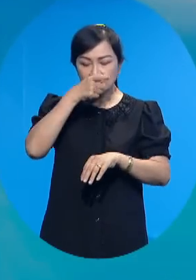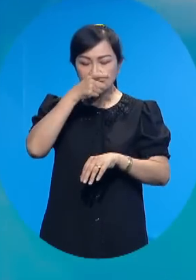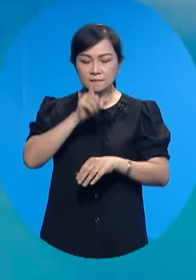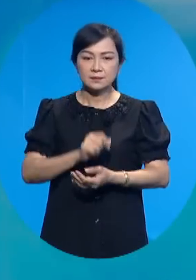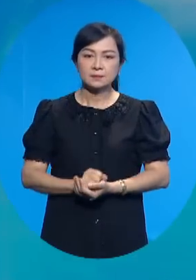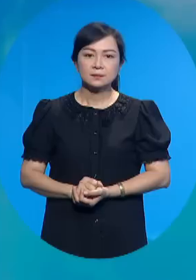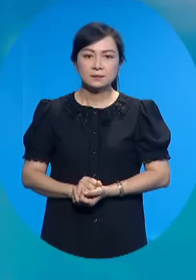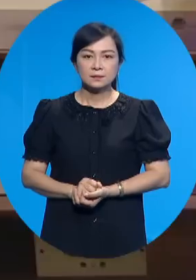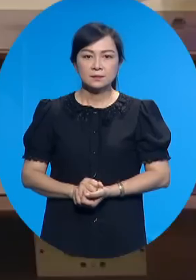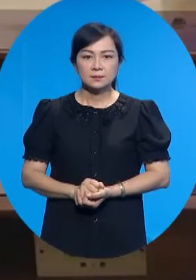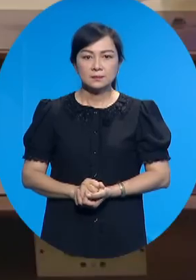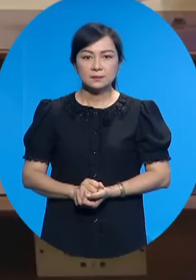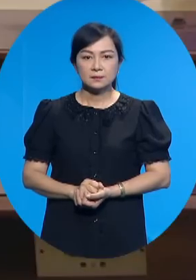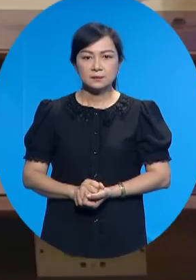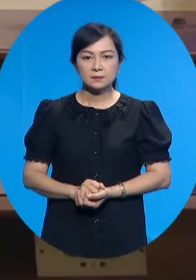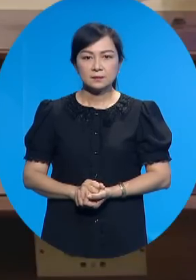Nga.